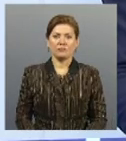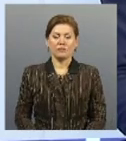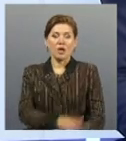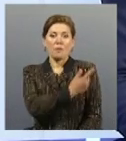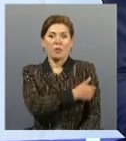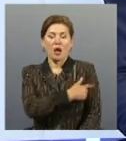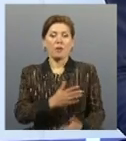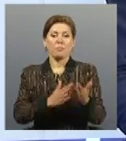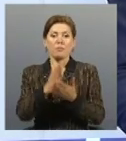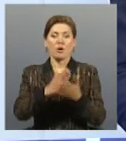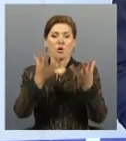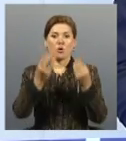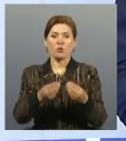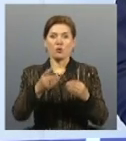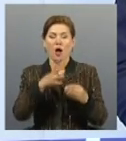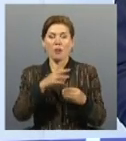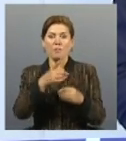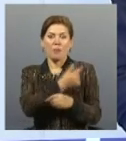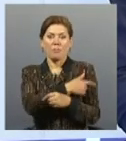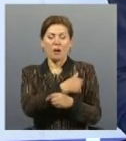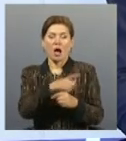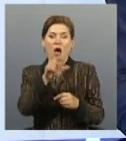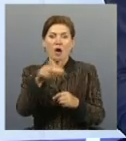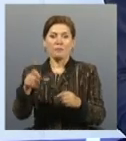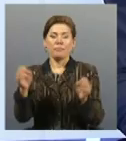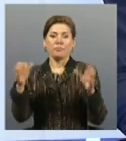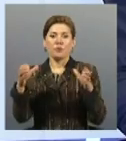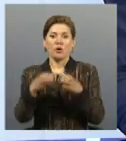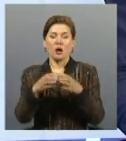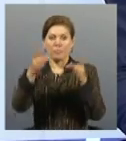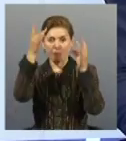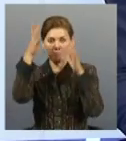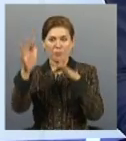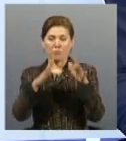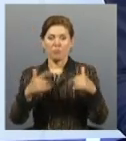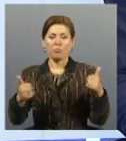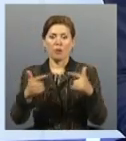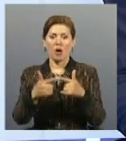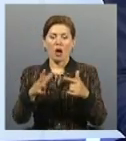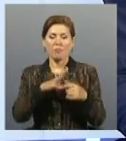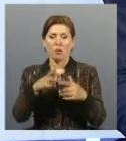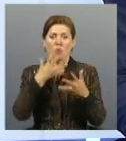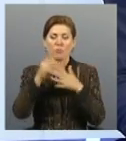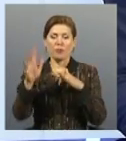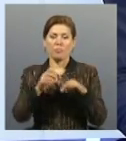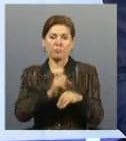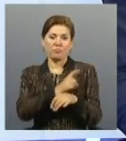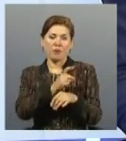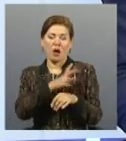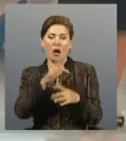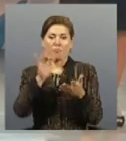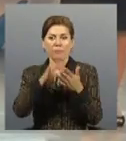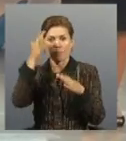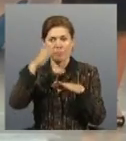Медицина қызметкерлері күніне орай ақ халатты абзал жандардың басын қосқан мерекелік шара ұйымдастырылды. Өз ісінің шеберлеріне қала